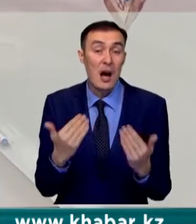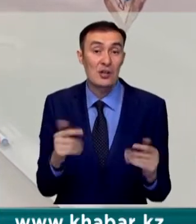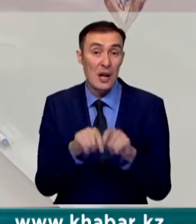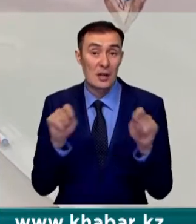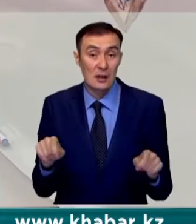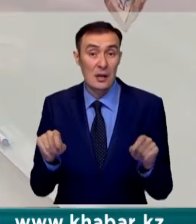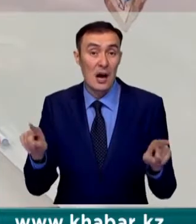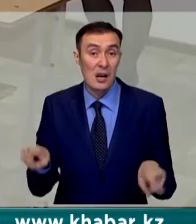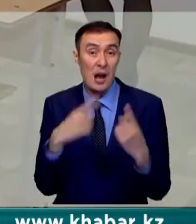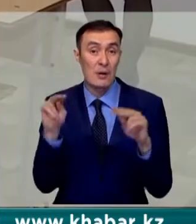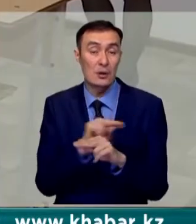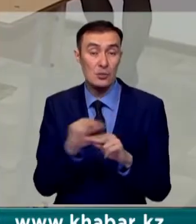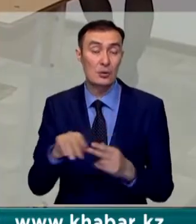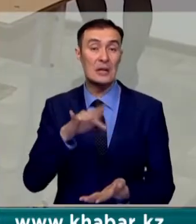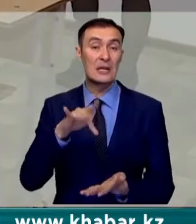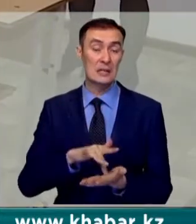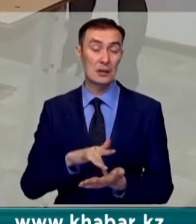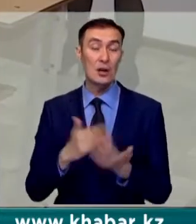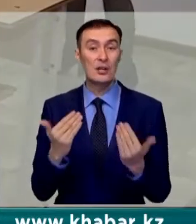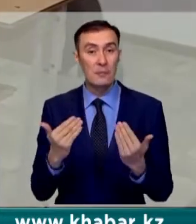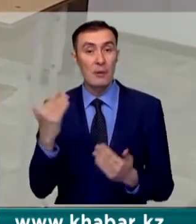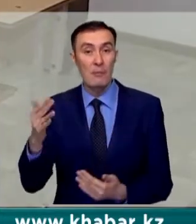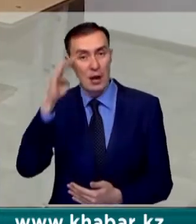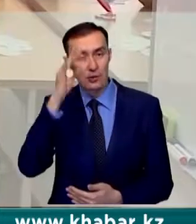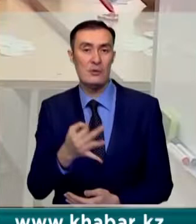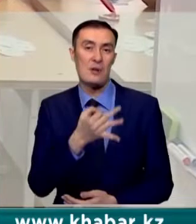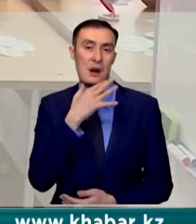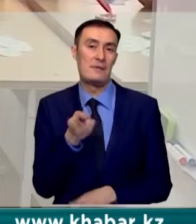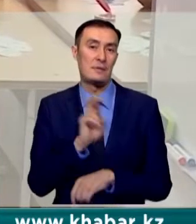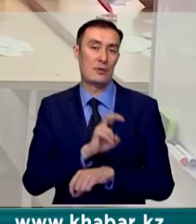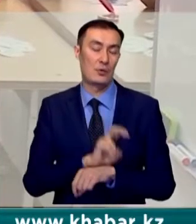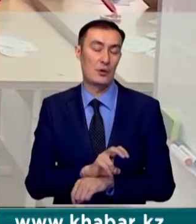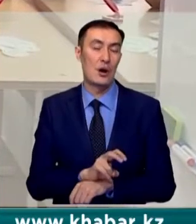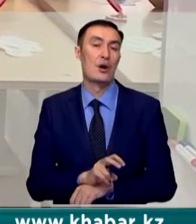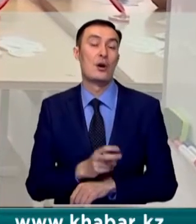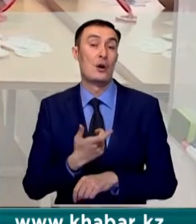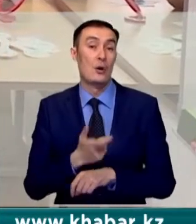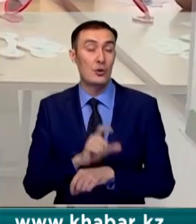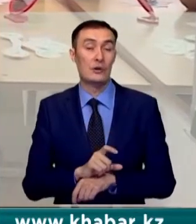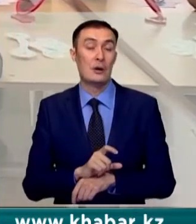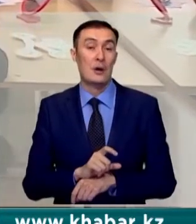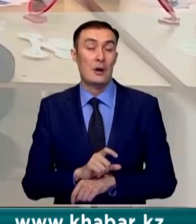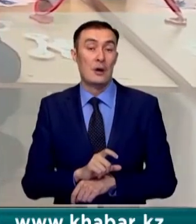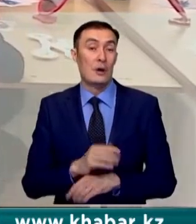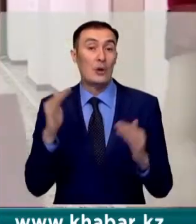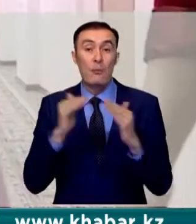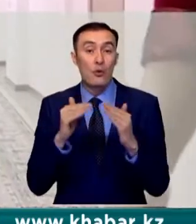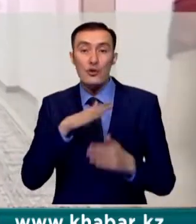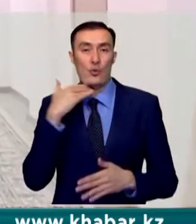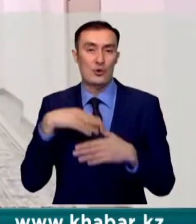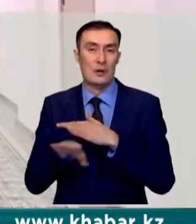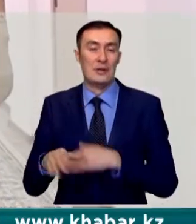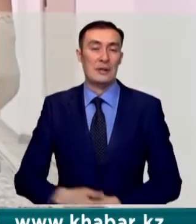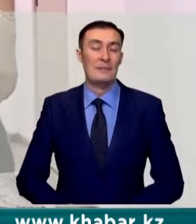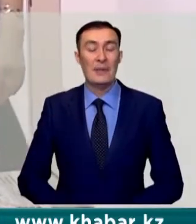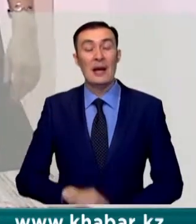этот реабилитационный центр. Ему здесь очень нравится. Очень, он прям домой ни в какую не хочет уходить. Для